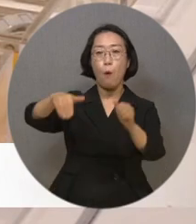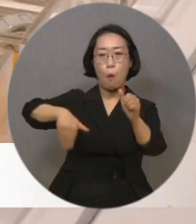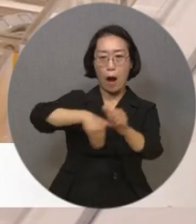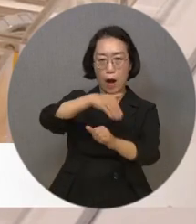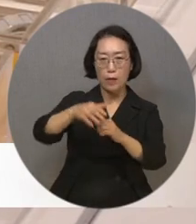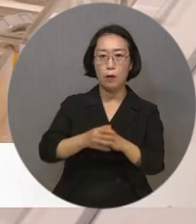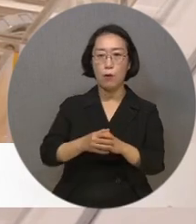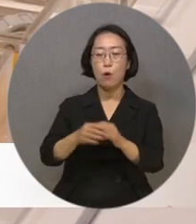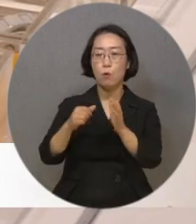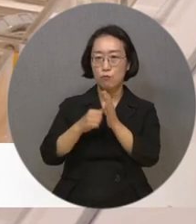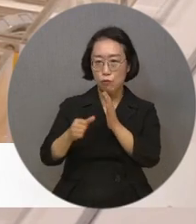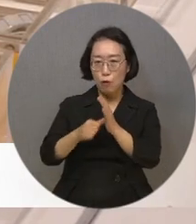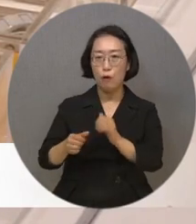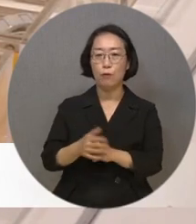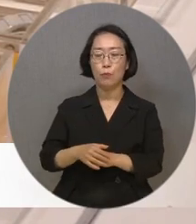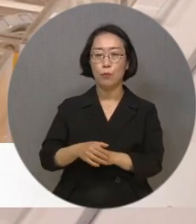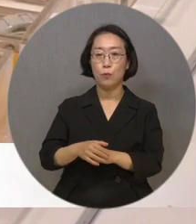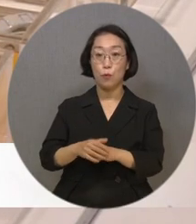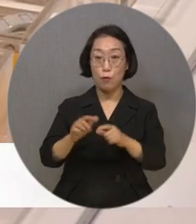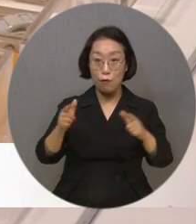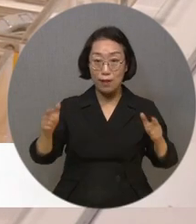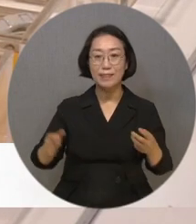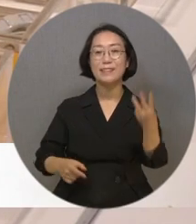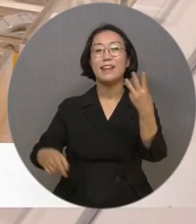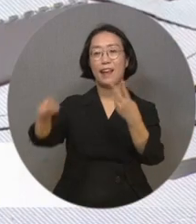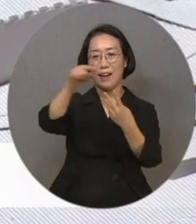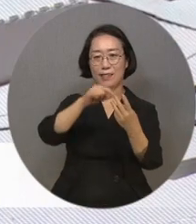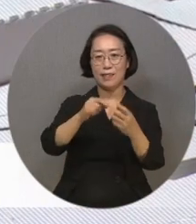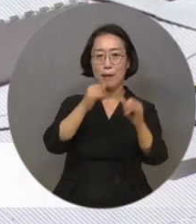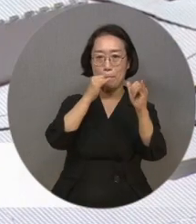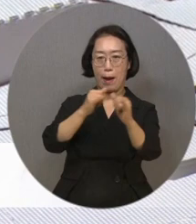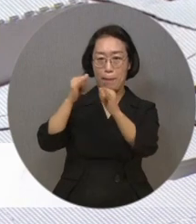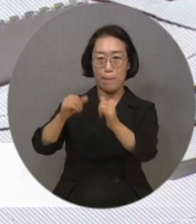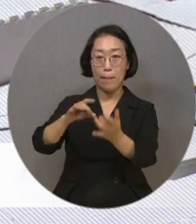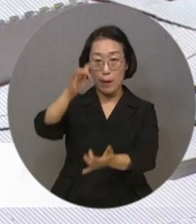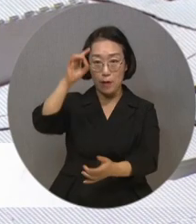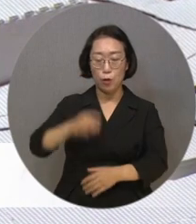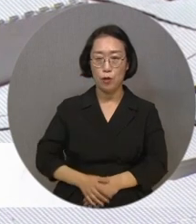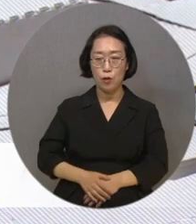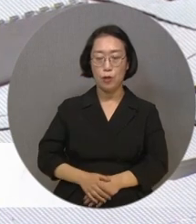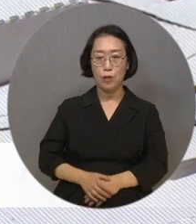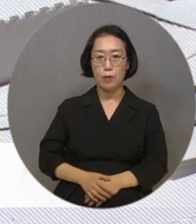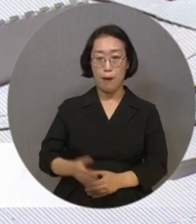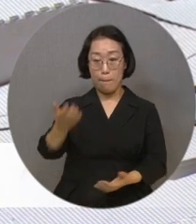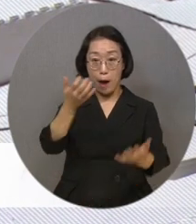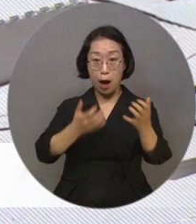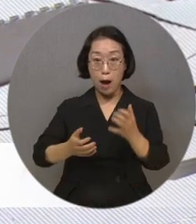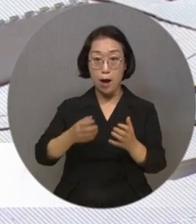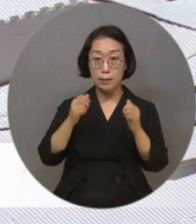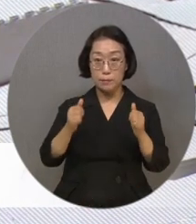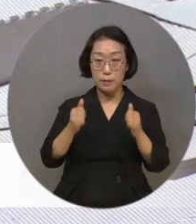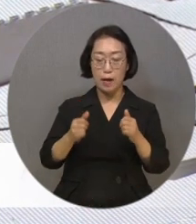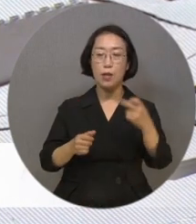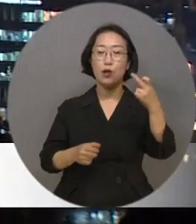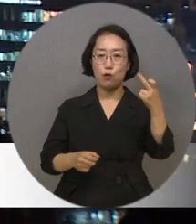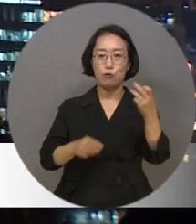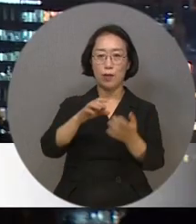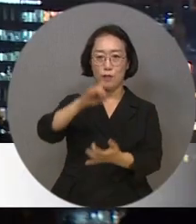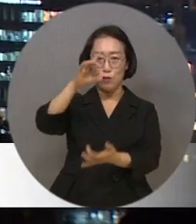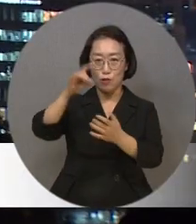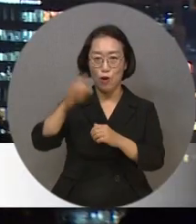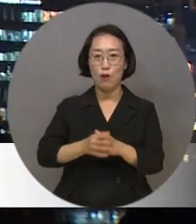제품 총 3개 분야에 대한 공모를 진행합니다 이후 전문가 심사를 거쳐 총 12작품을 선정하고